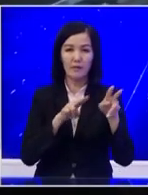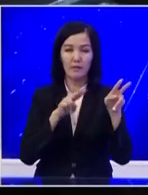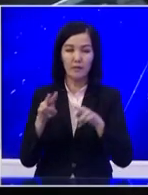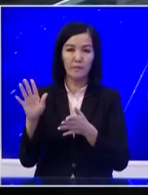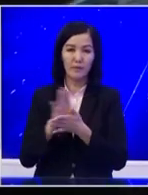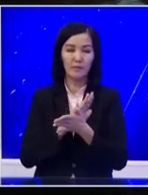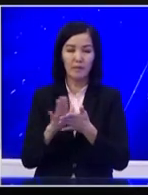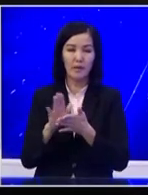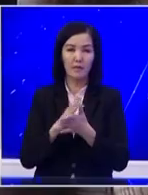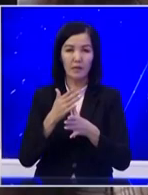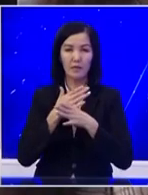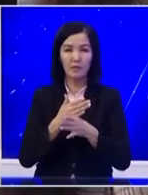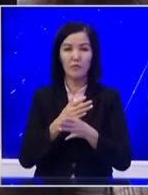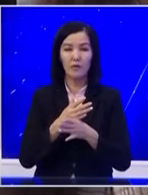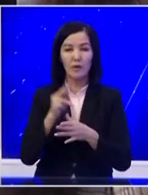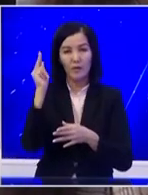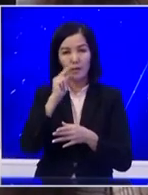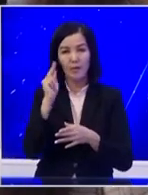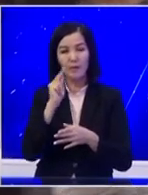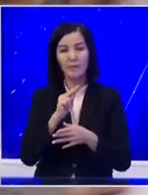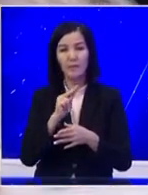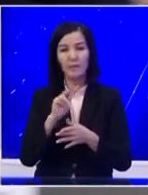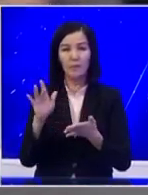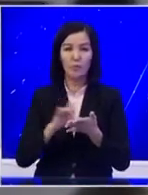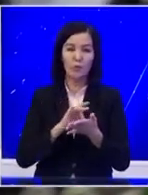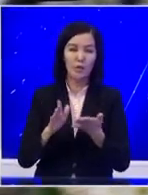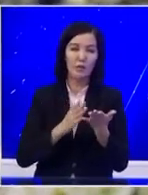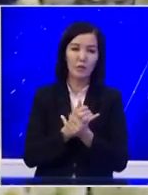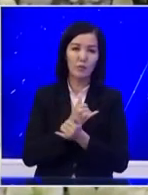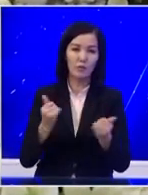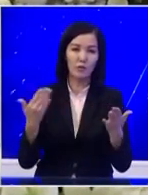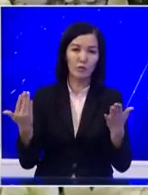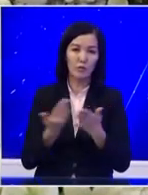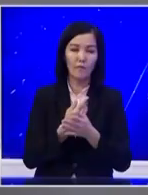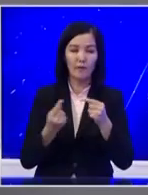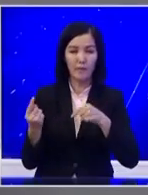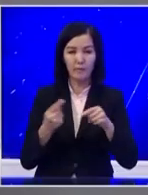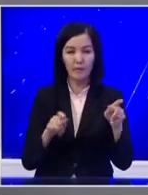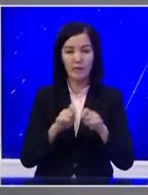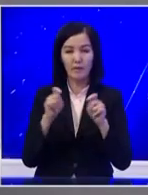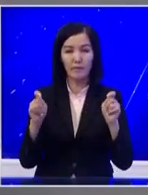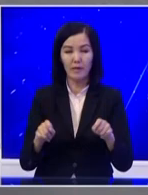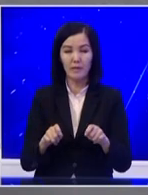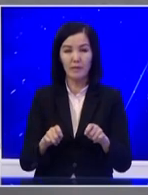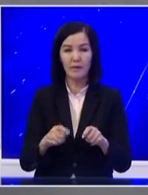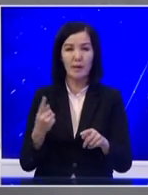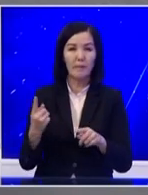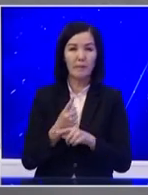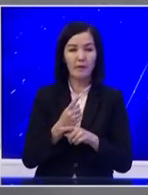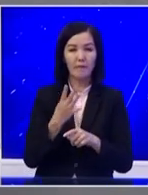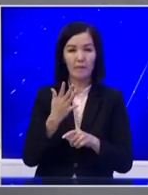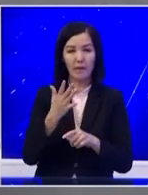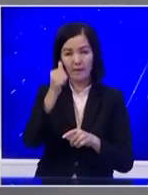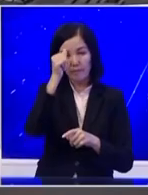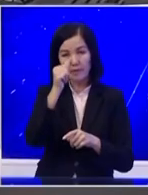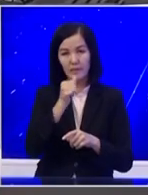бесплатной основе содействуют оказанию маркетинговых, юридических и бухгалтерских услуг новоиспеченным предпринимателям. Скажем также, что уже за первые 5 месяцев